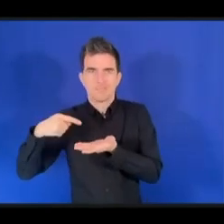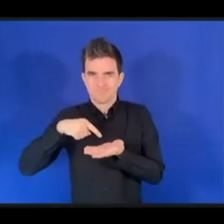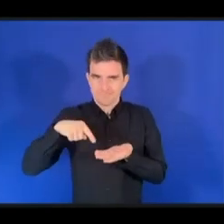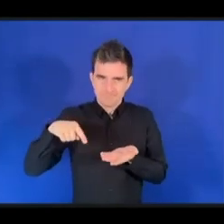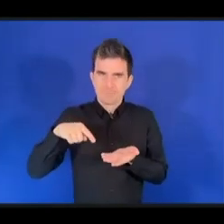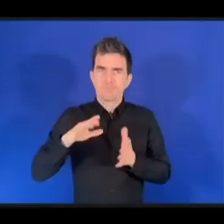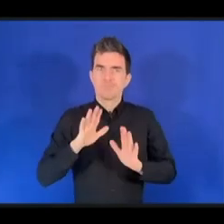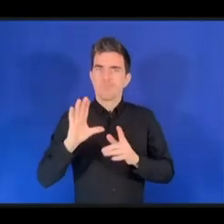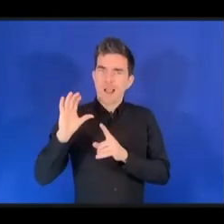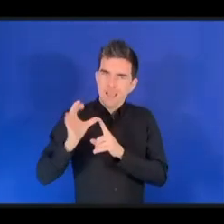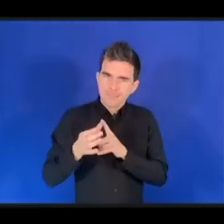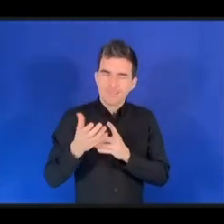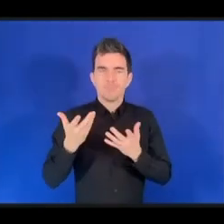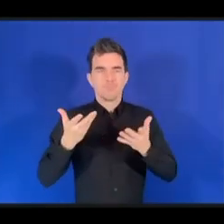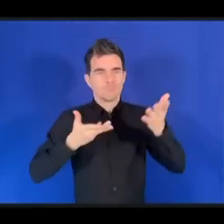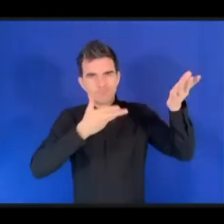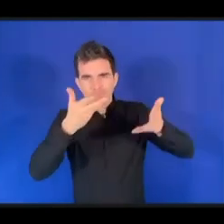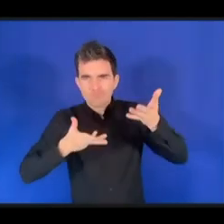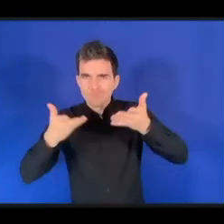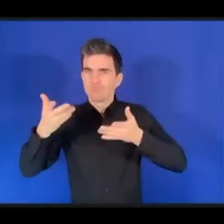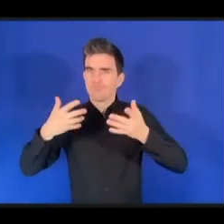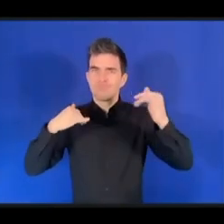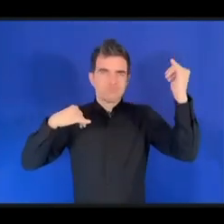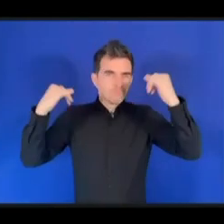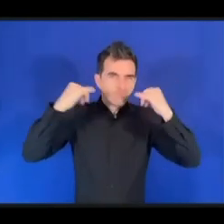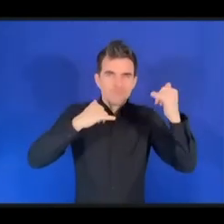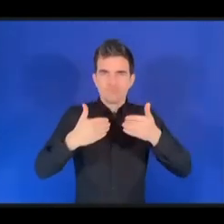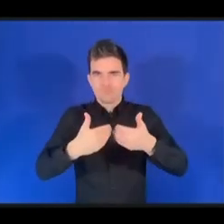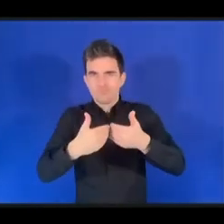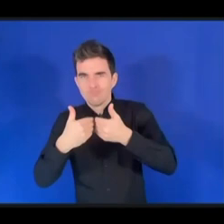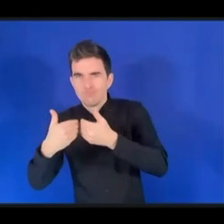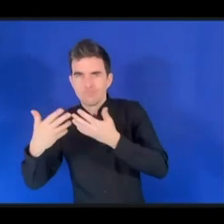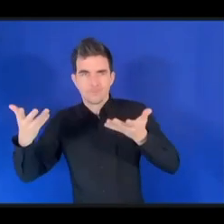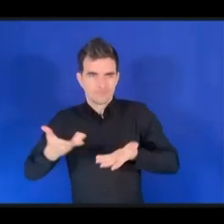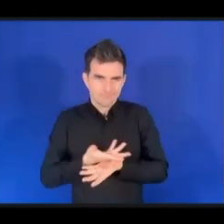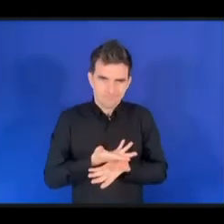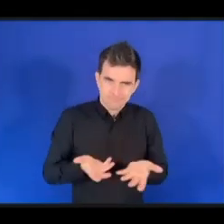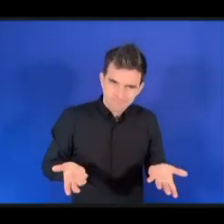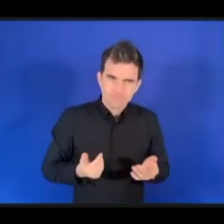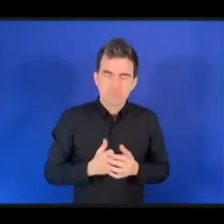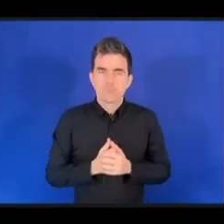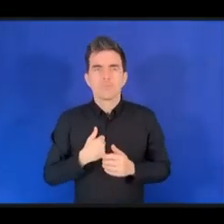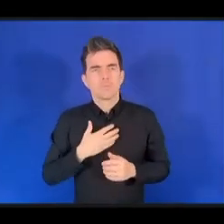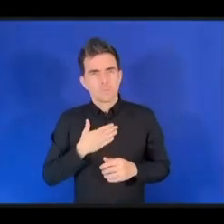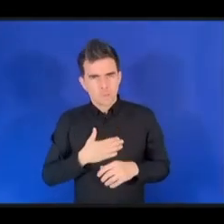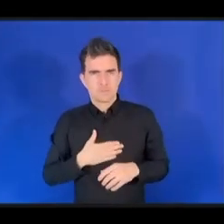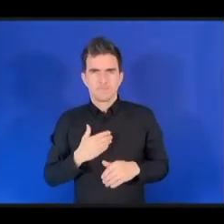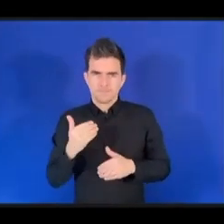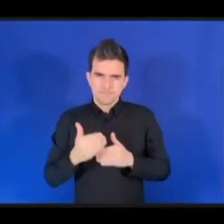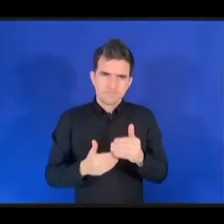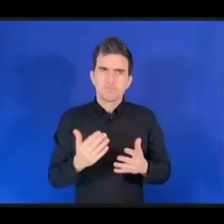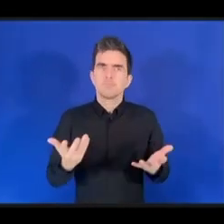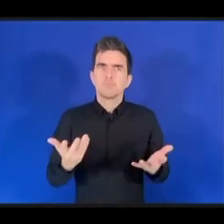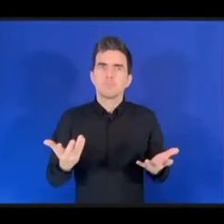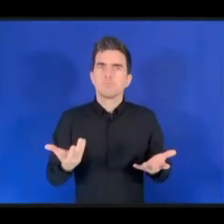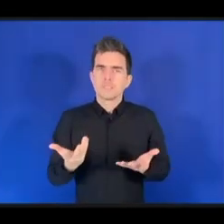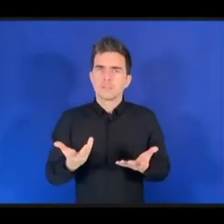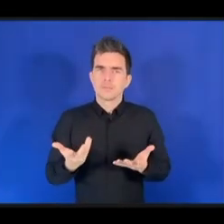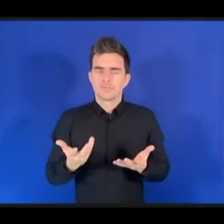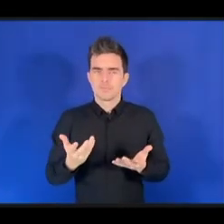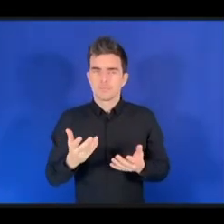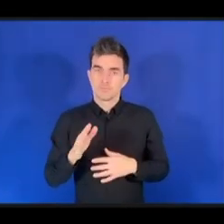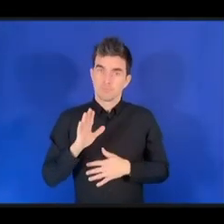文化で世界の人々の幸せと平和に貢献するそんな取り組みが始まって